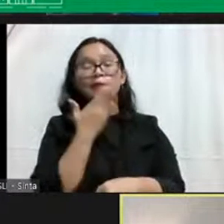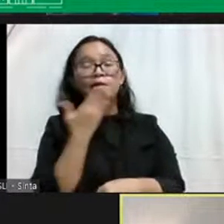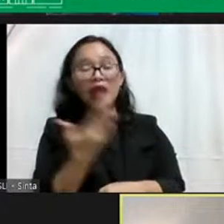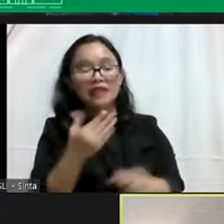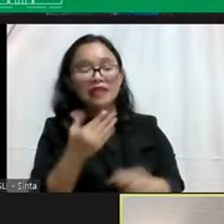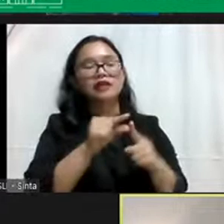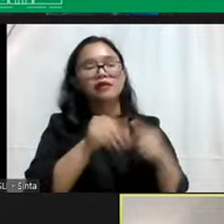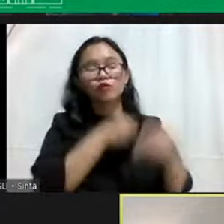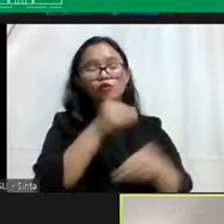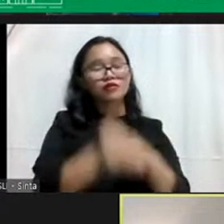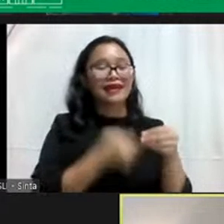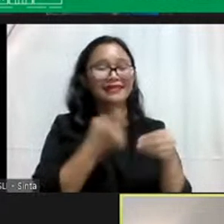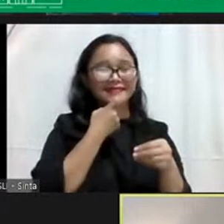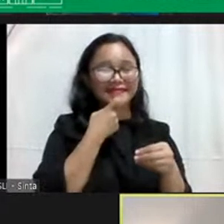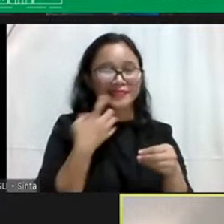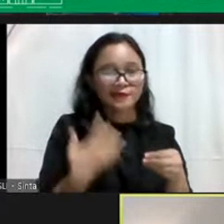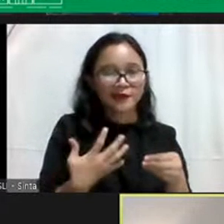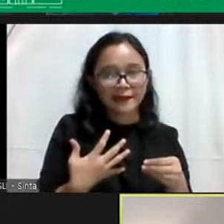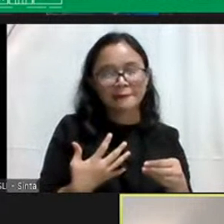itu